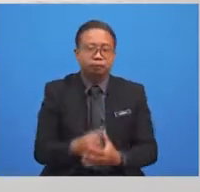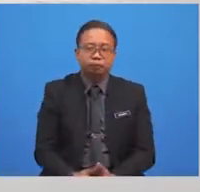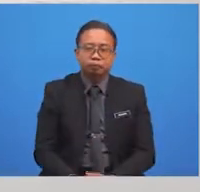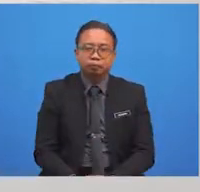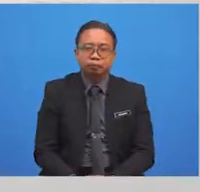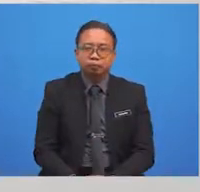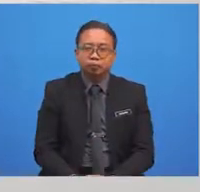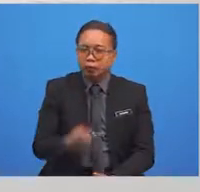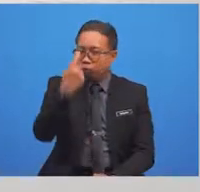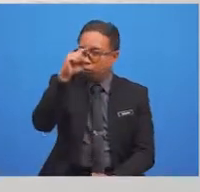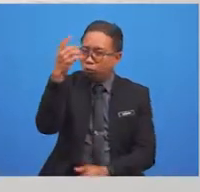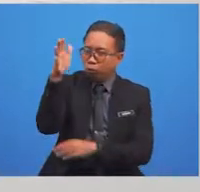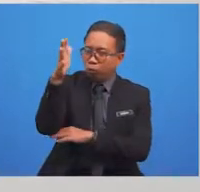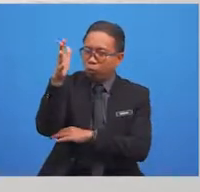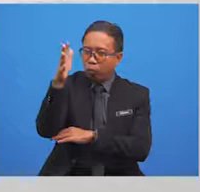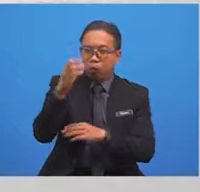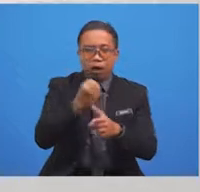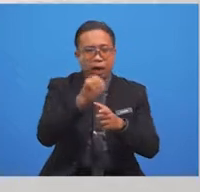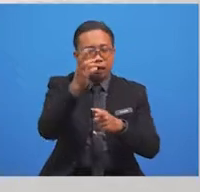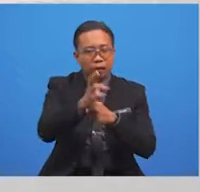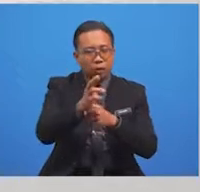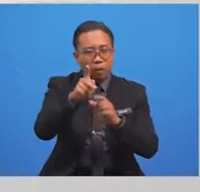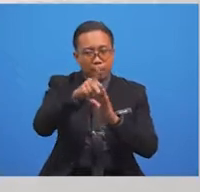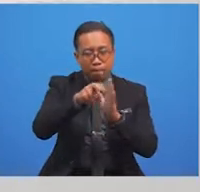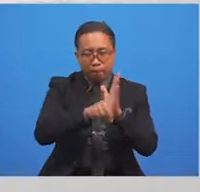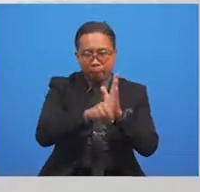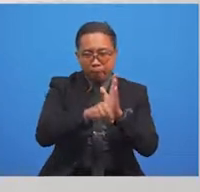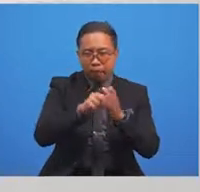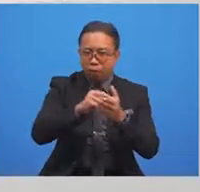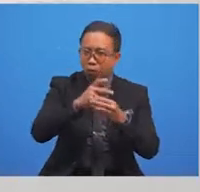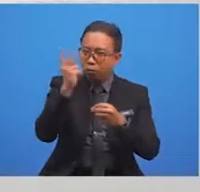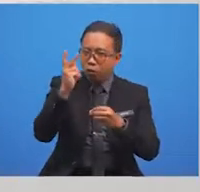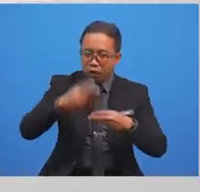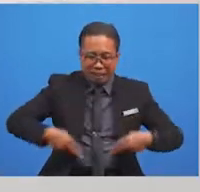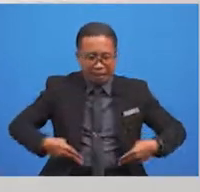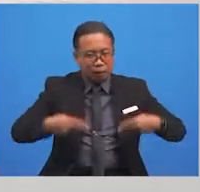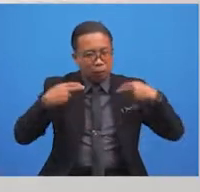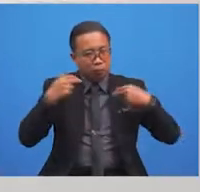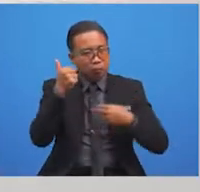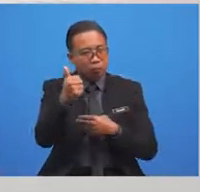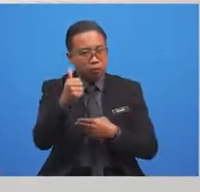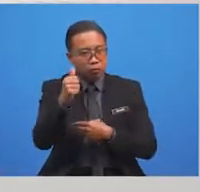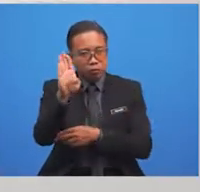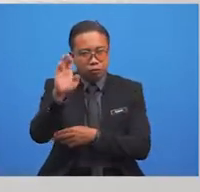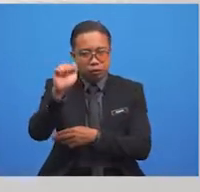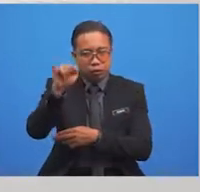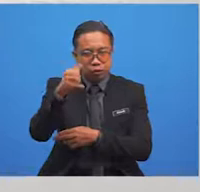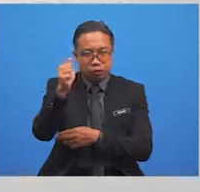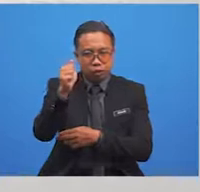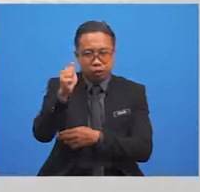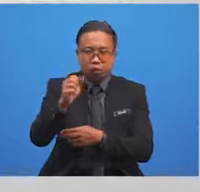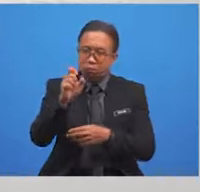Untuk tumbuh-tumbuhan atau pengeluar hidup subur, baja organik akan